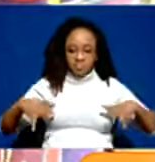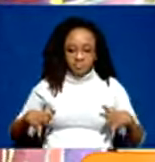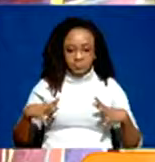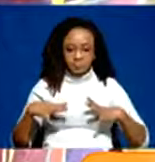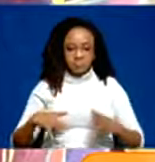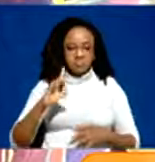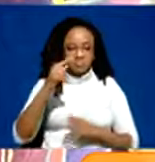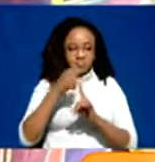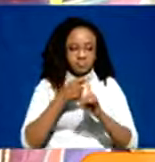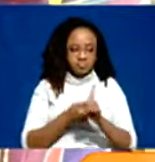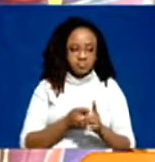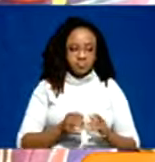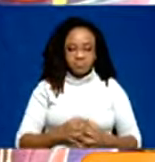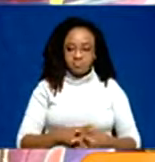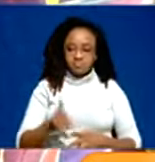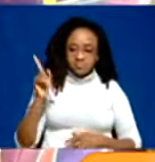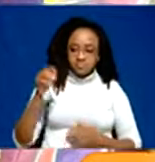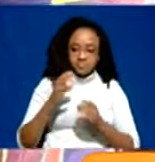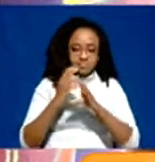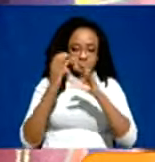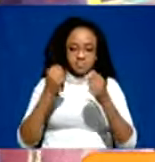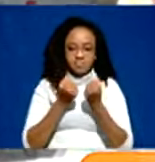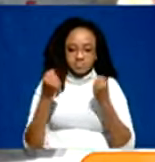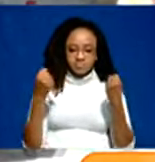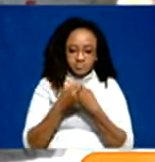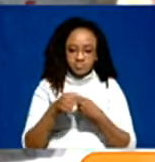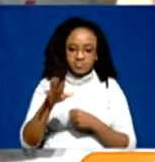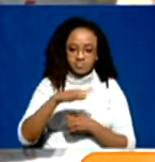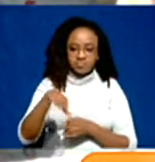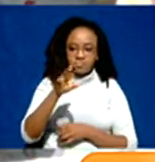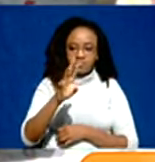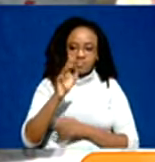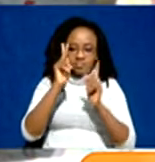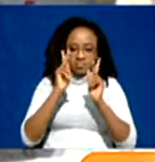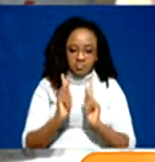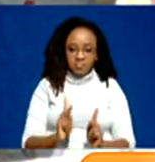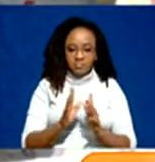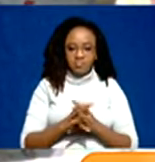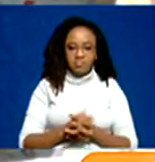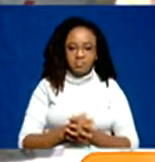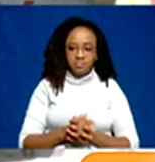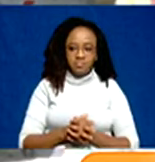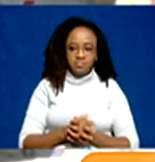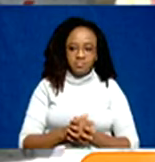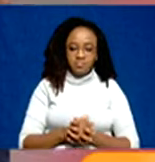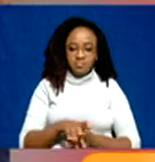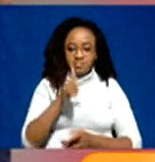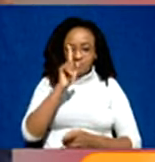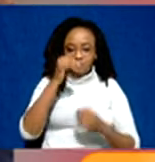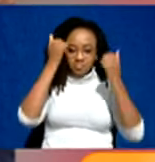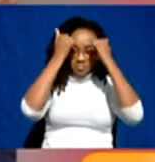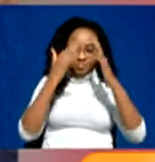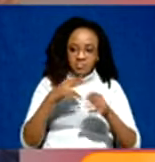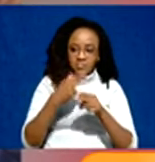kwanza. Basi hilo lilihusika katika ajali kwenye makutano ya Mamboleo, kaunti ya Kisumu. Mwanafunzi mmoja,